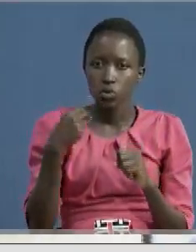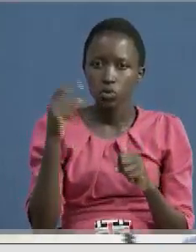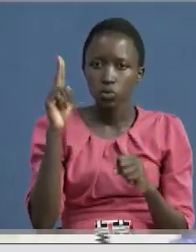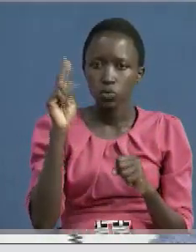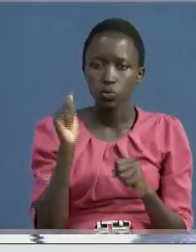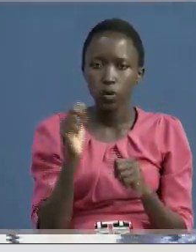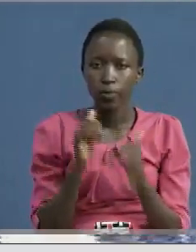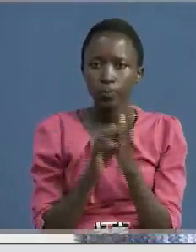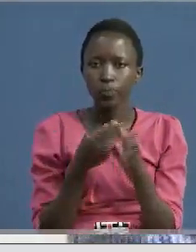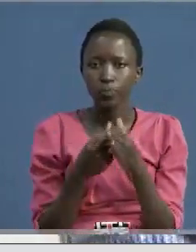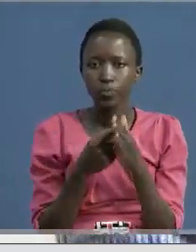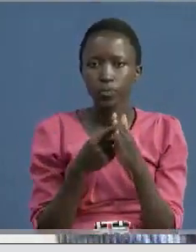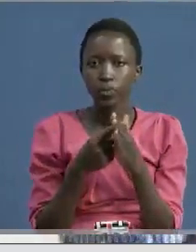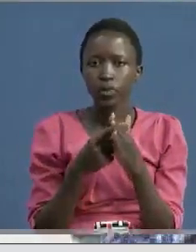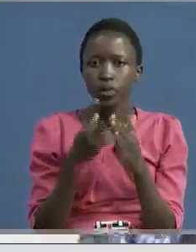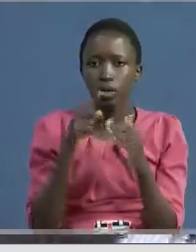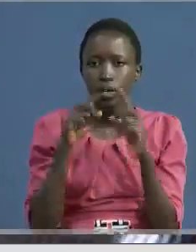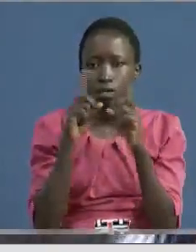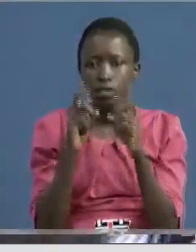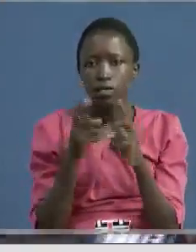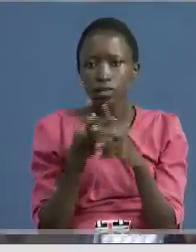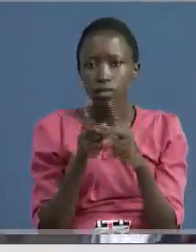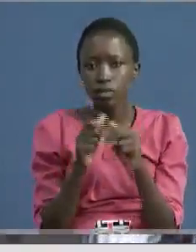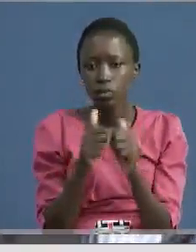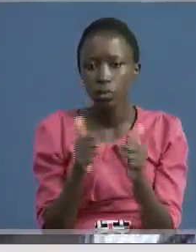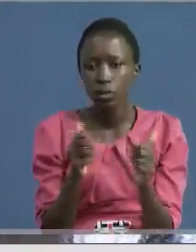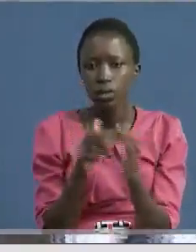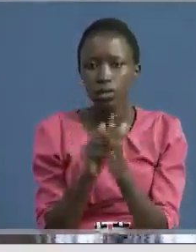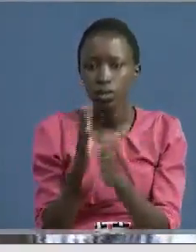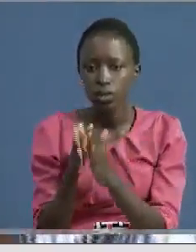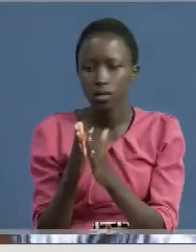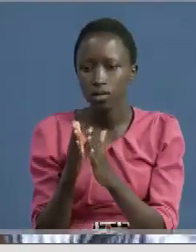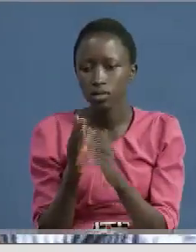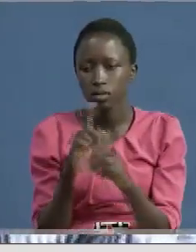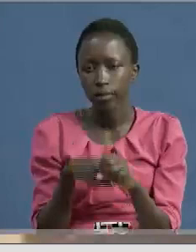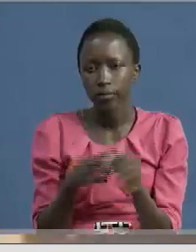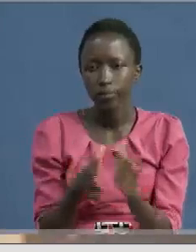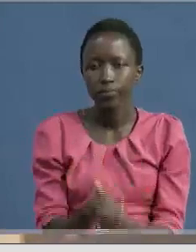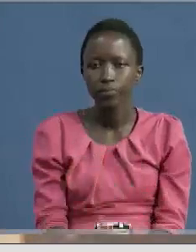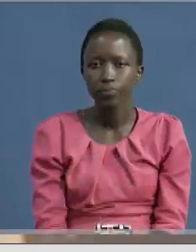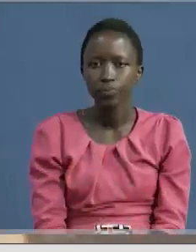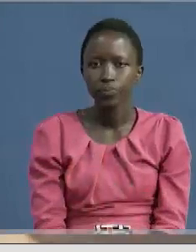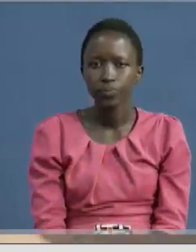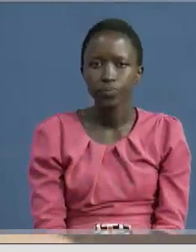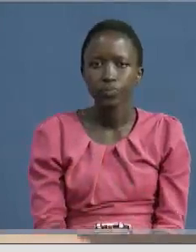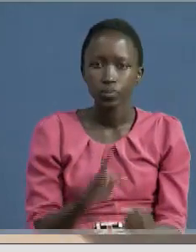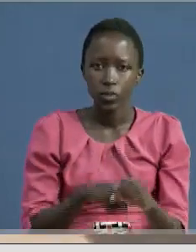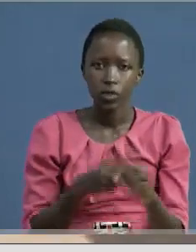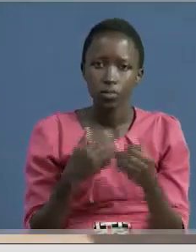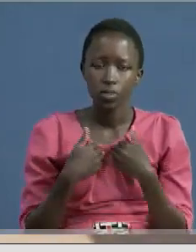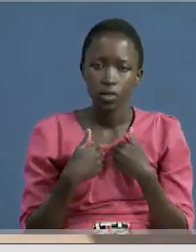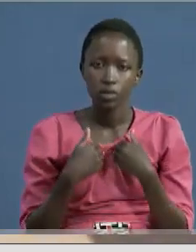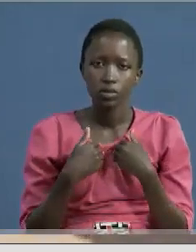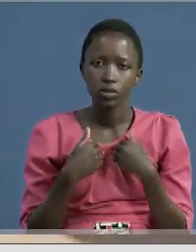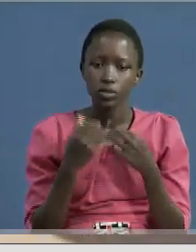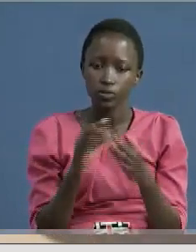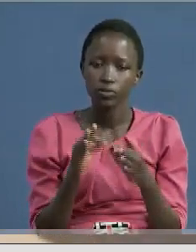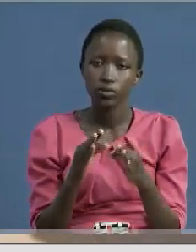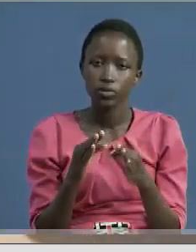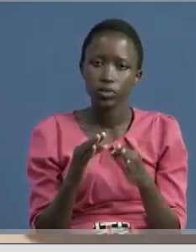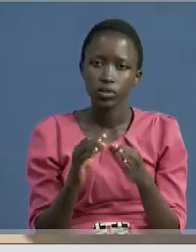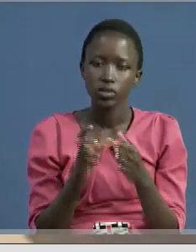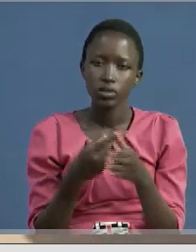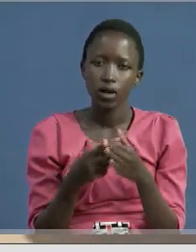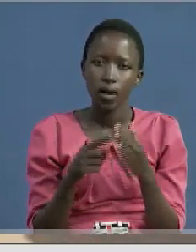the prisoners' examination kicked off well and at the planned time. Niko maana hata wakati nilikuwa raia nilikuwa mtoto